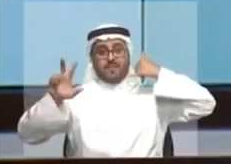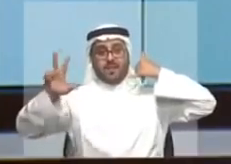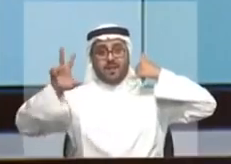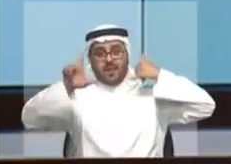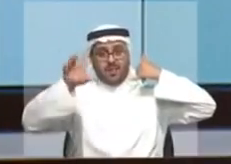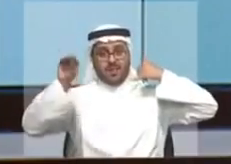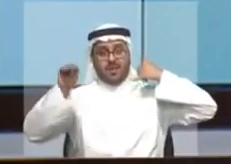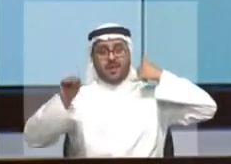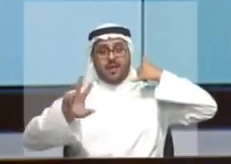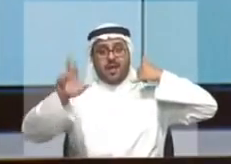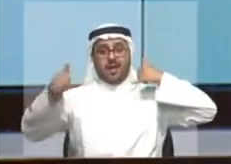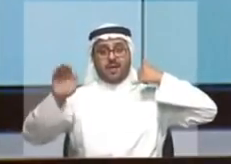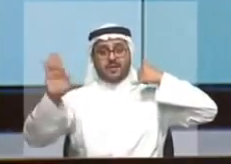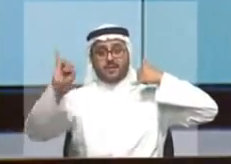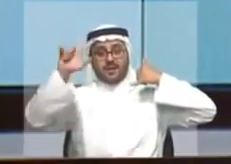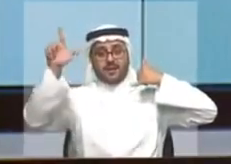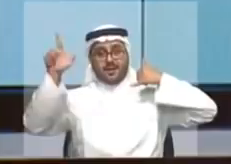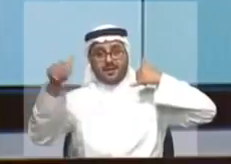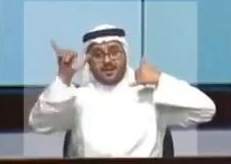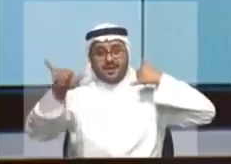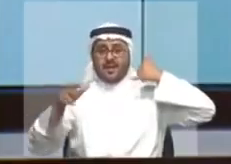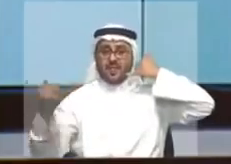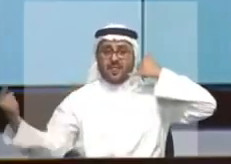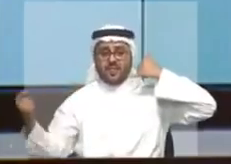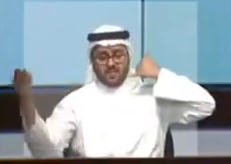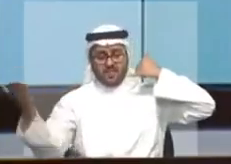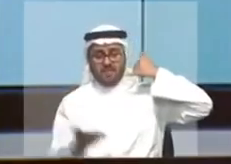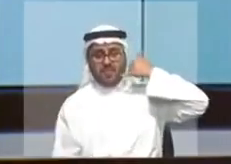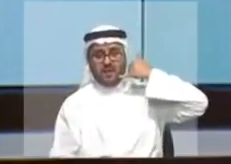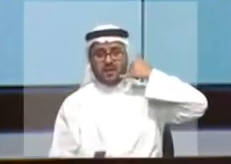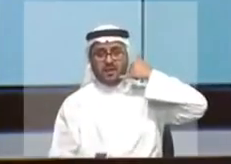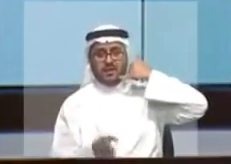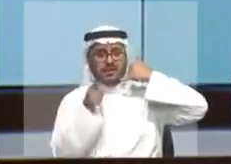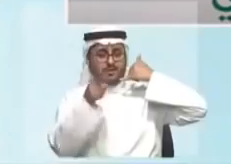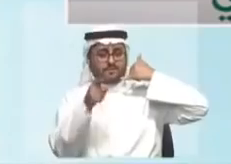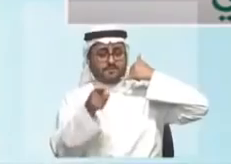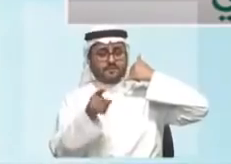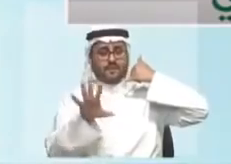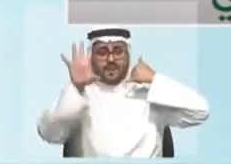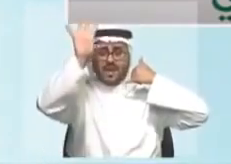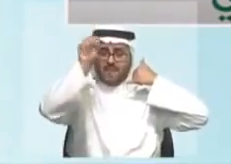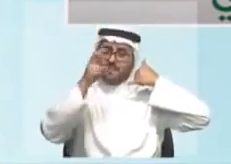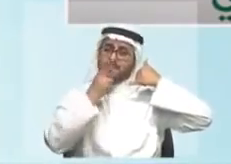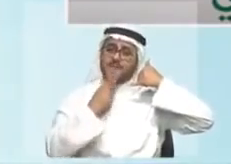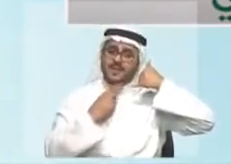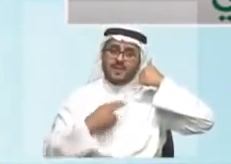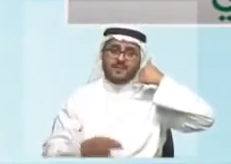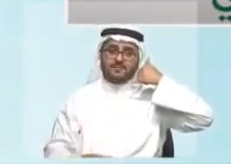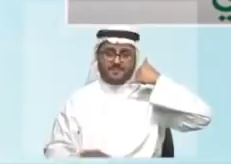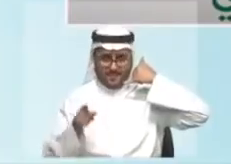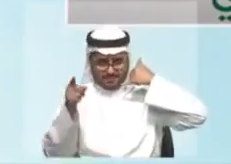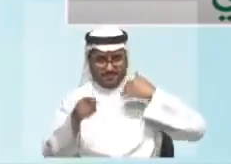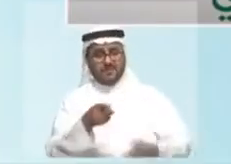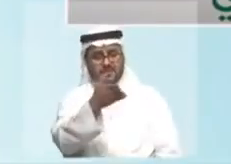الله، وأنت تتواجد الآن في المركز الإعلامي للقمة التي اختتمت فعالياتها اليوم، صف لنا أجواء